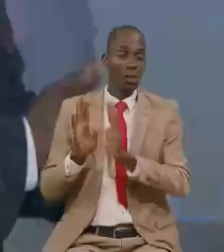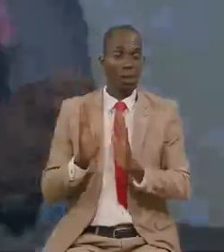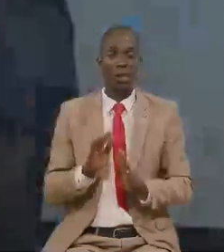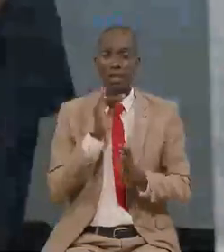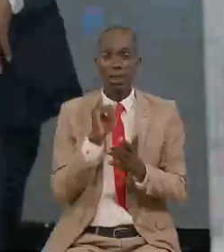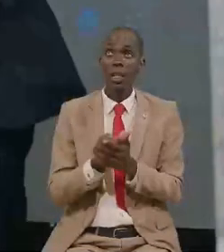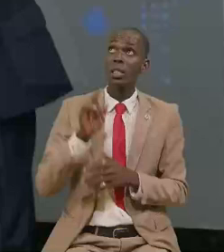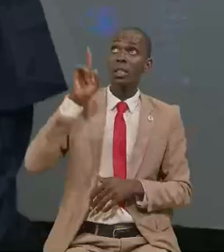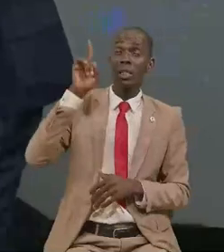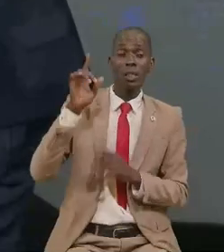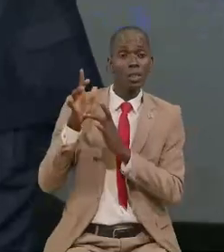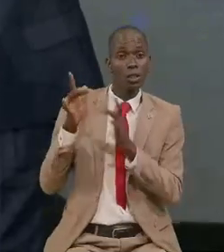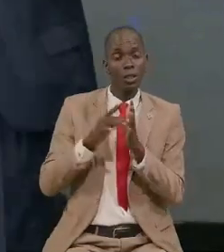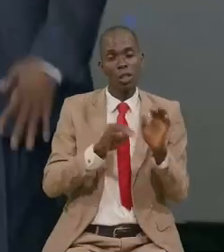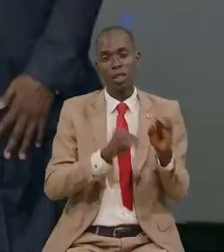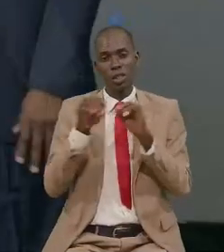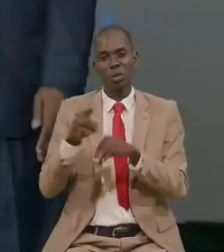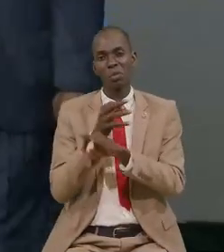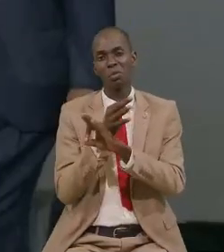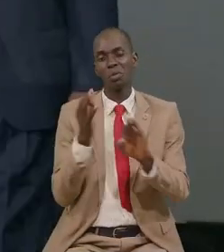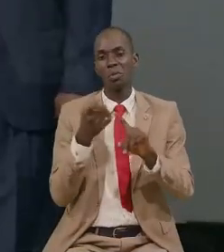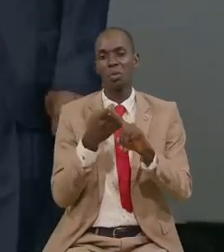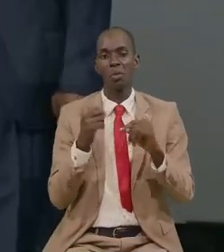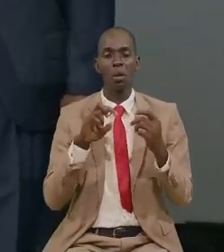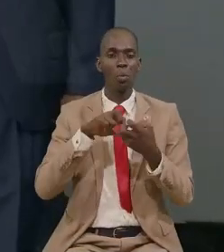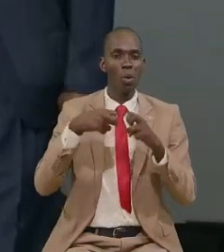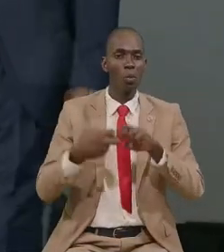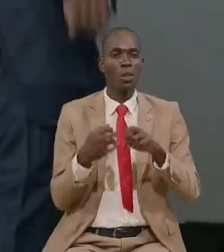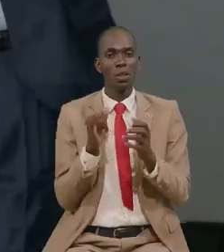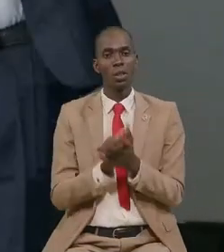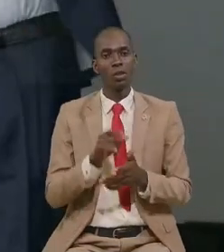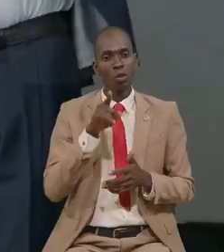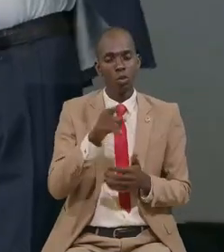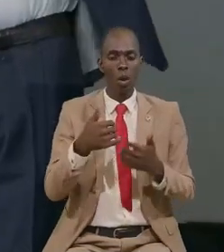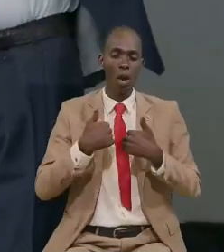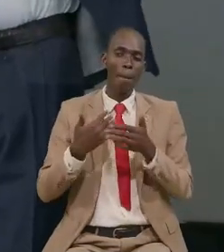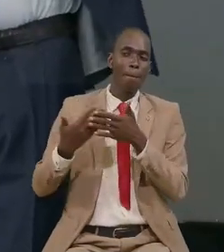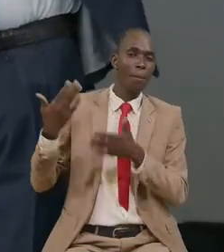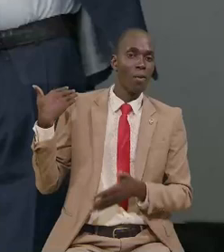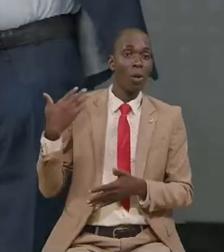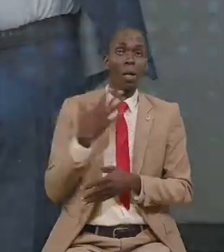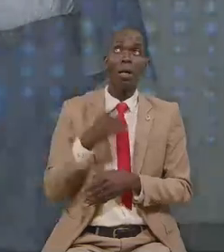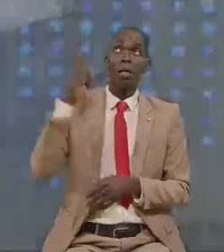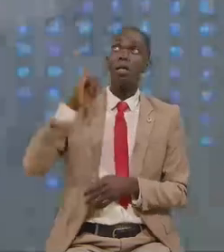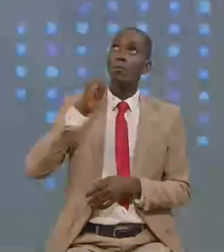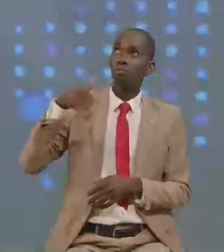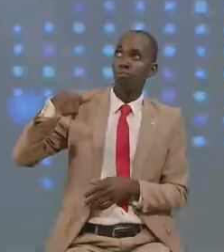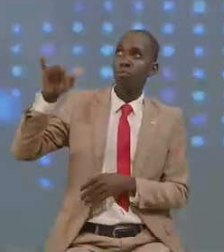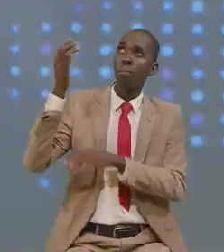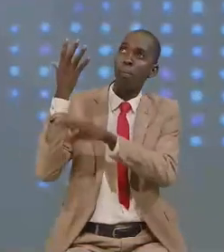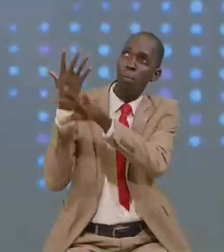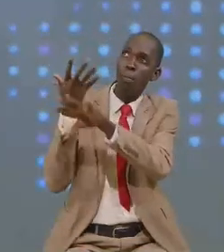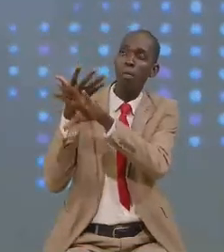franchi du problème que tu avais. Et il plaide avec le Père pour